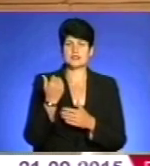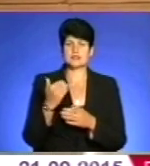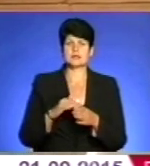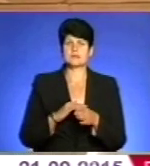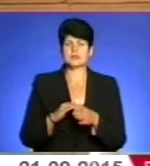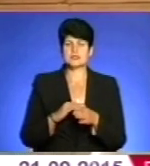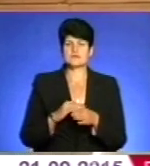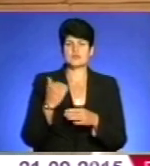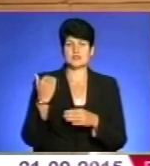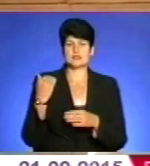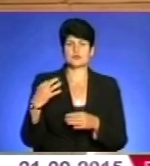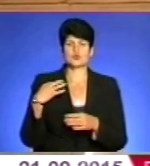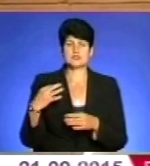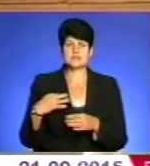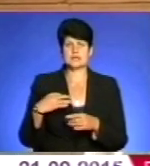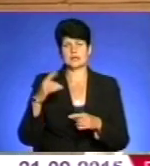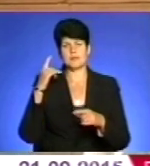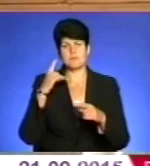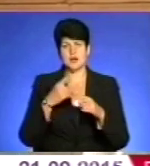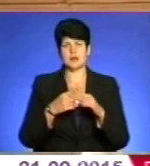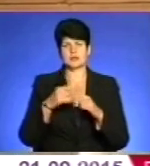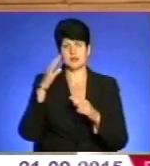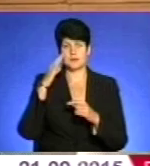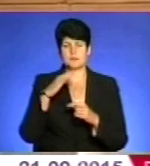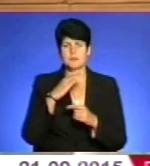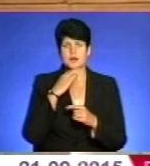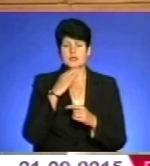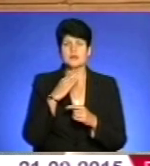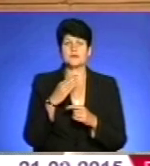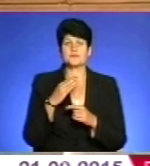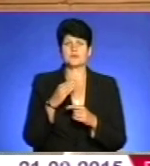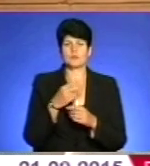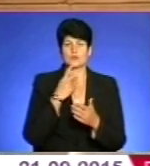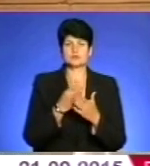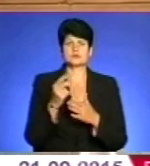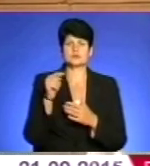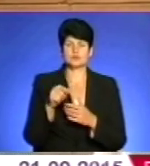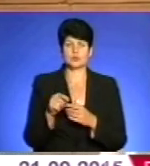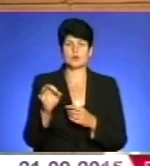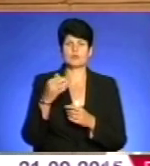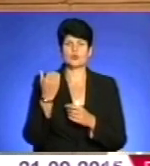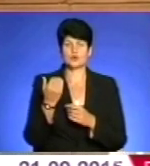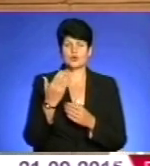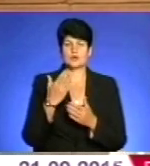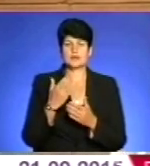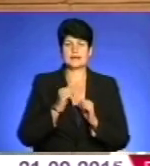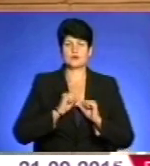їхнього сина, брата, батька, внука є відображено тут. І про нього, його героїчний вчинок